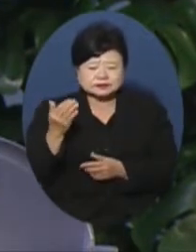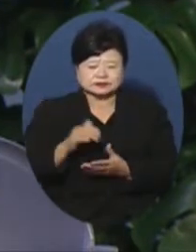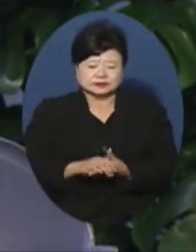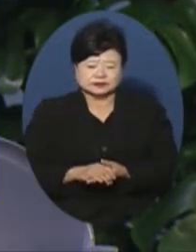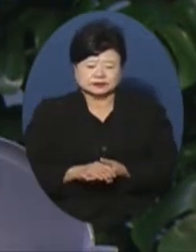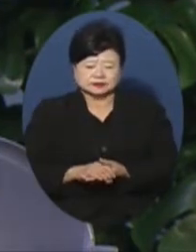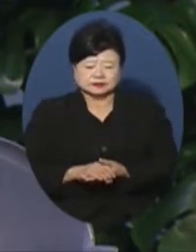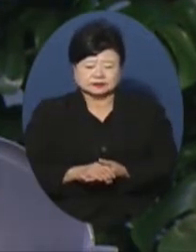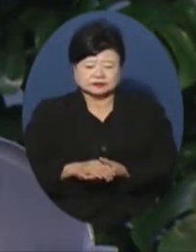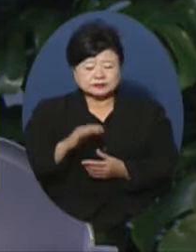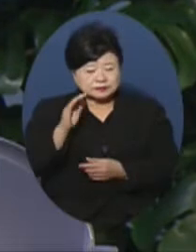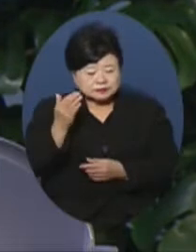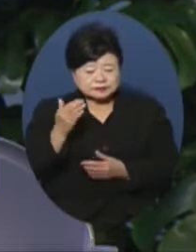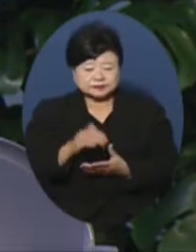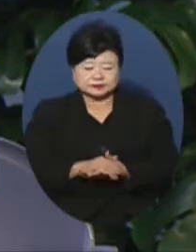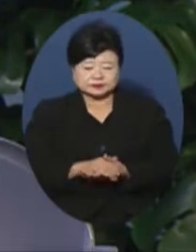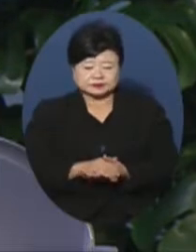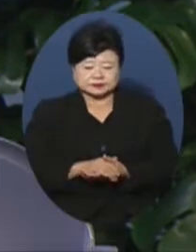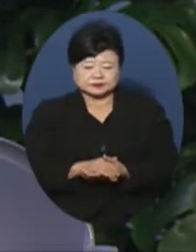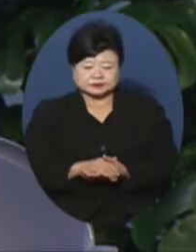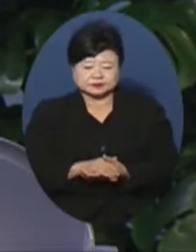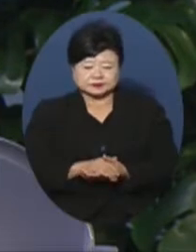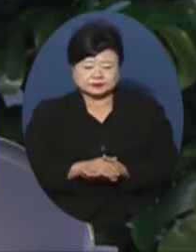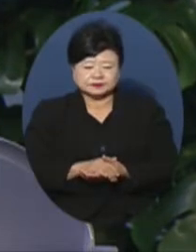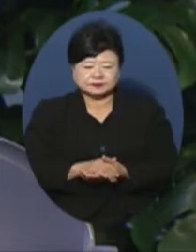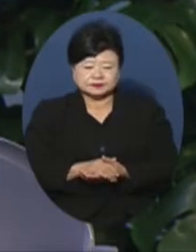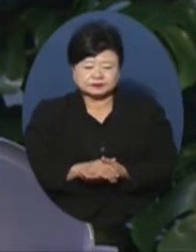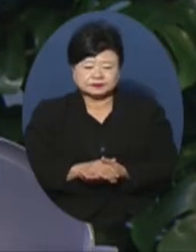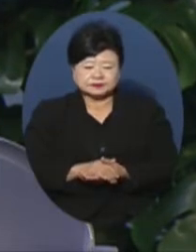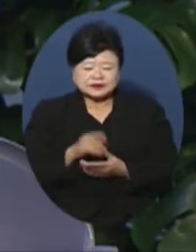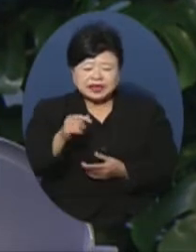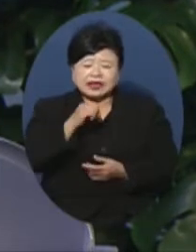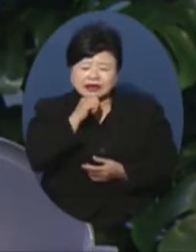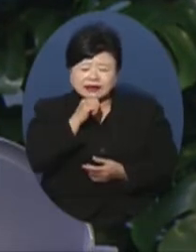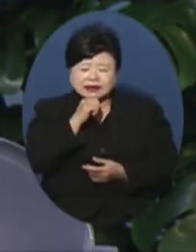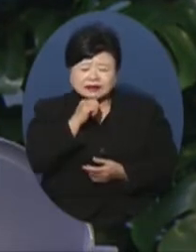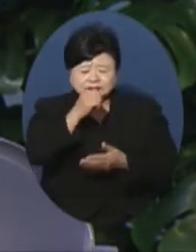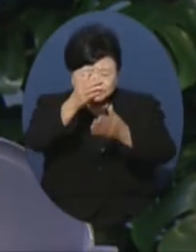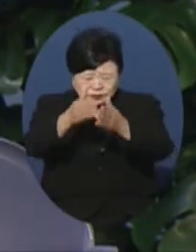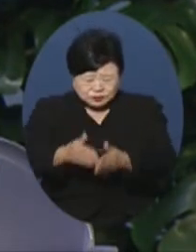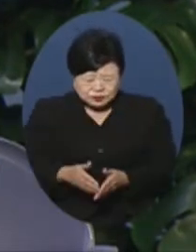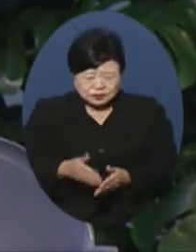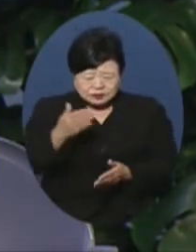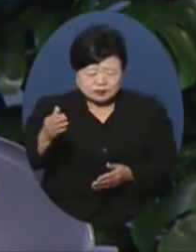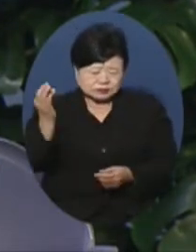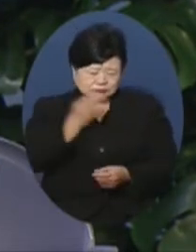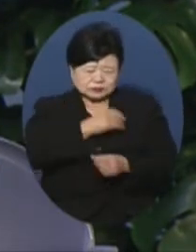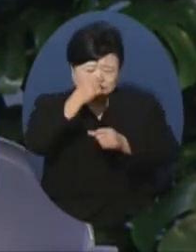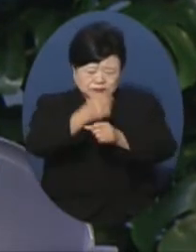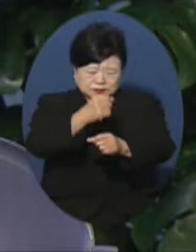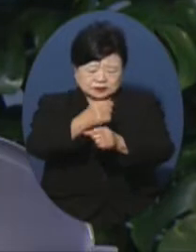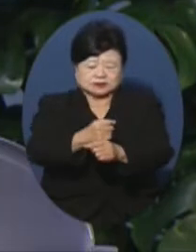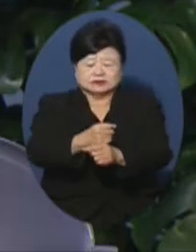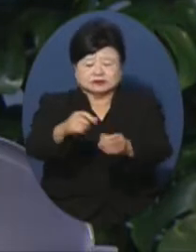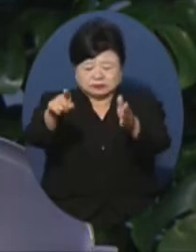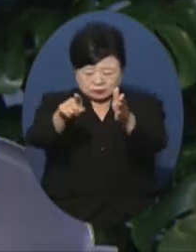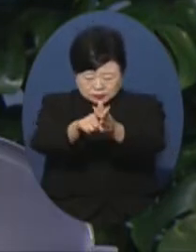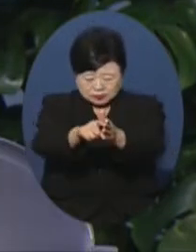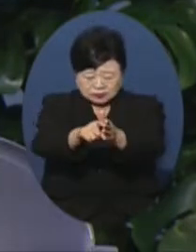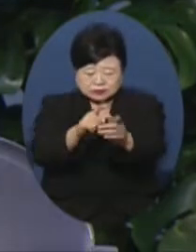너희를 위하여 가난하게 됐지만 그의 가난함으로 말미암아 너희를 부유케 하려